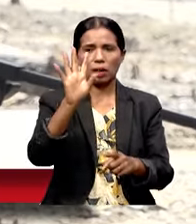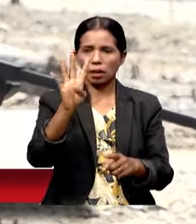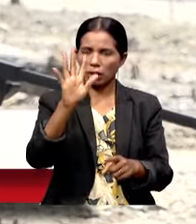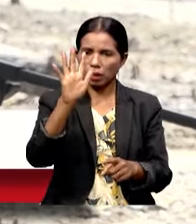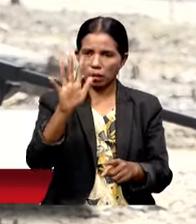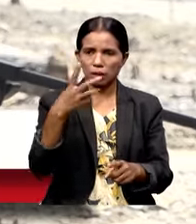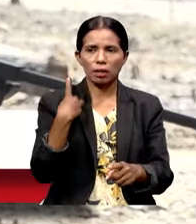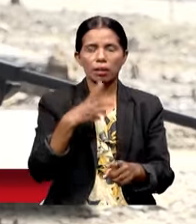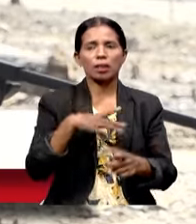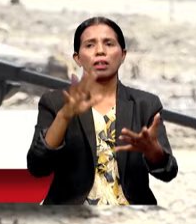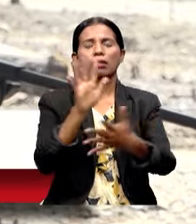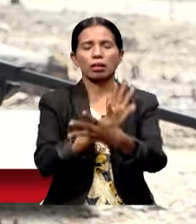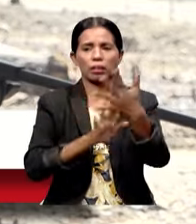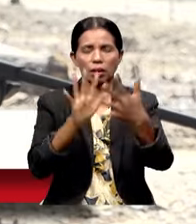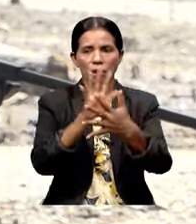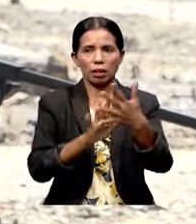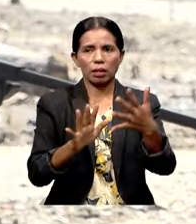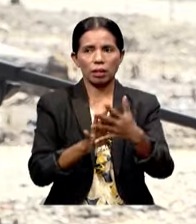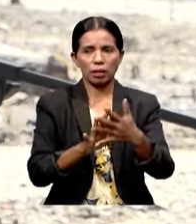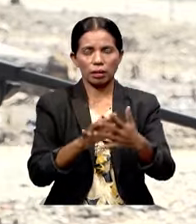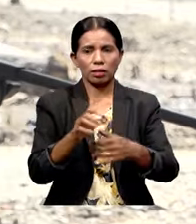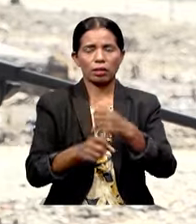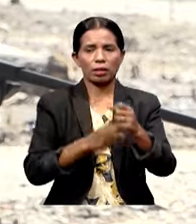ita se celebra de zamsine